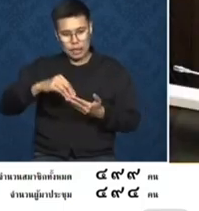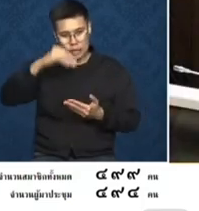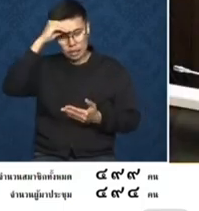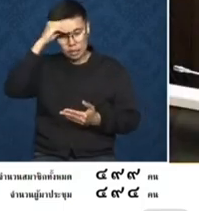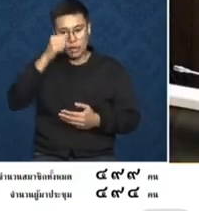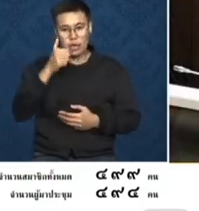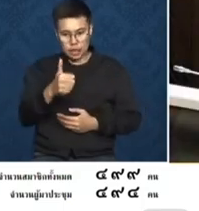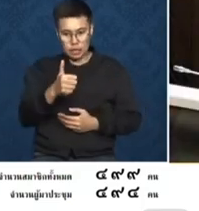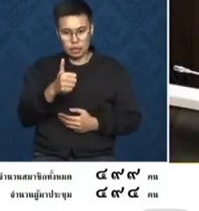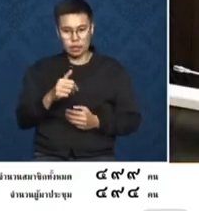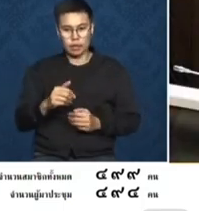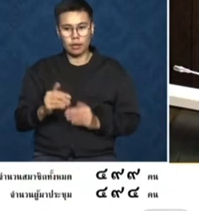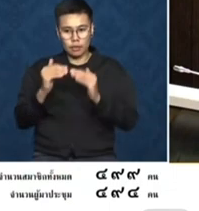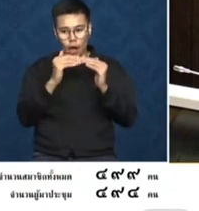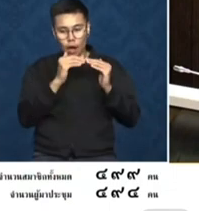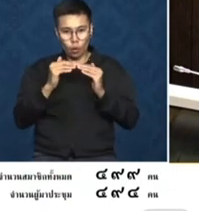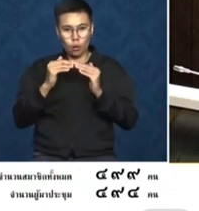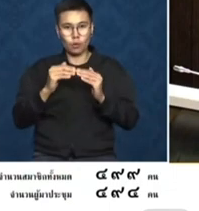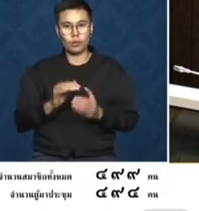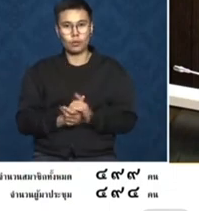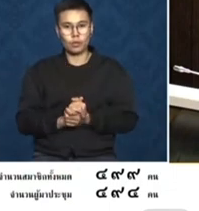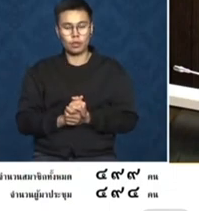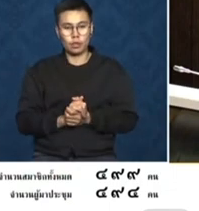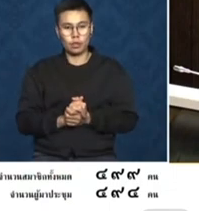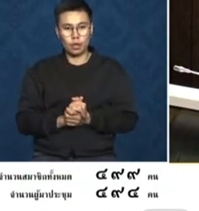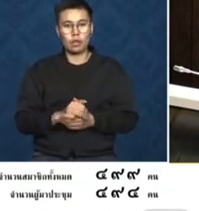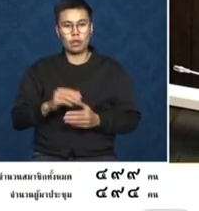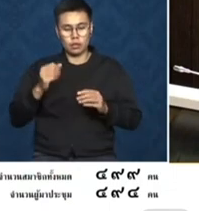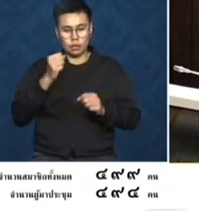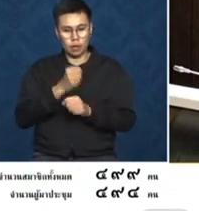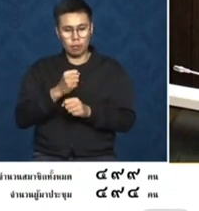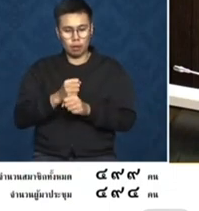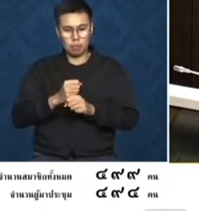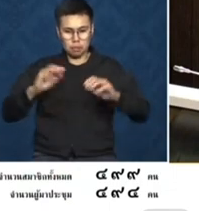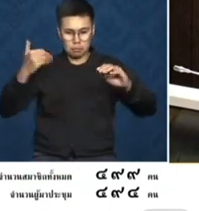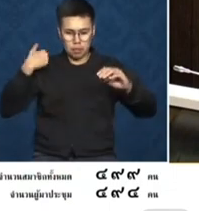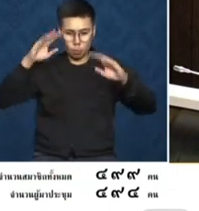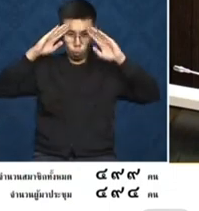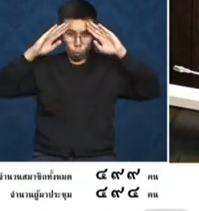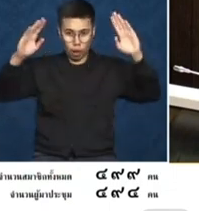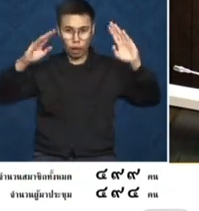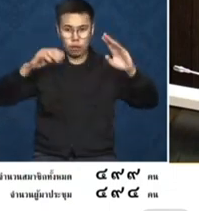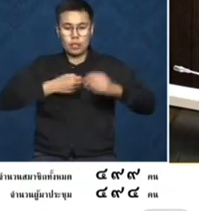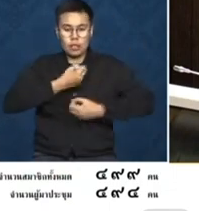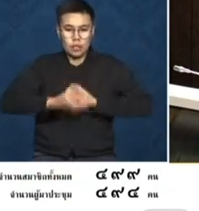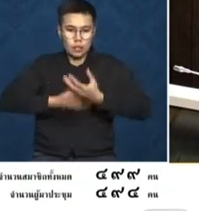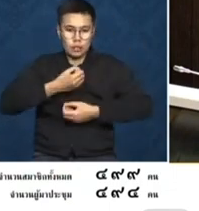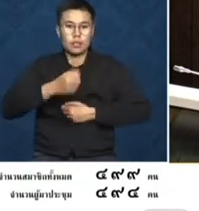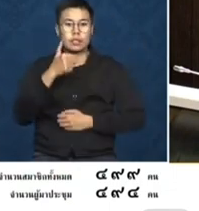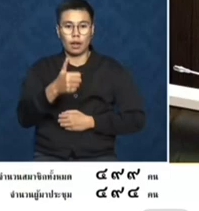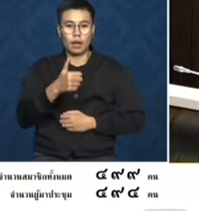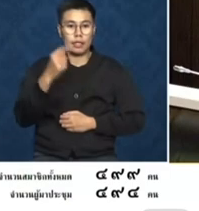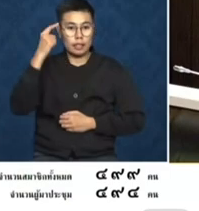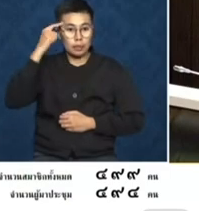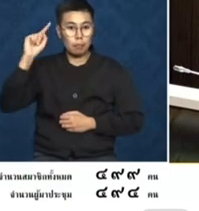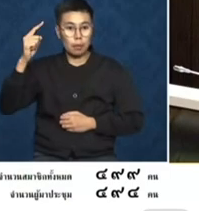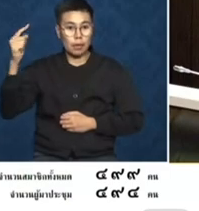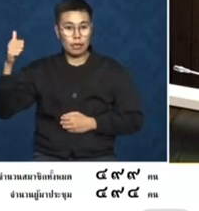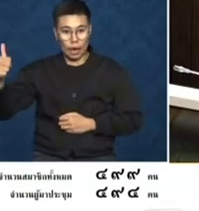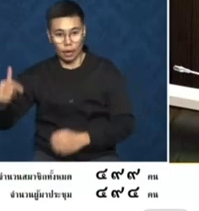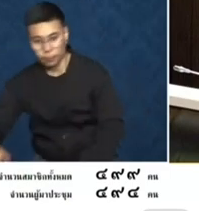ประสิทธภาพบรรยากาศการเรีนรู้ก็เปิดกว้างครัให้นกเรีนมีเสรีภาพในการแดงความคดเหน และใช้คามคดส้สัน